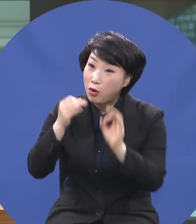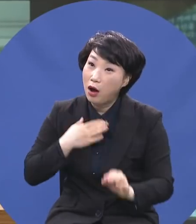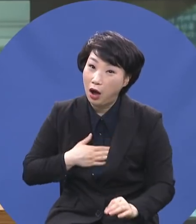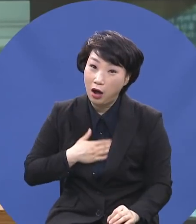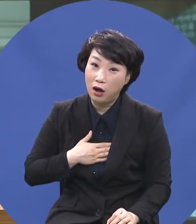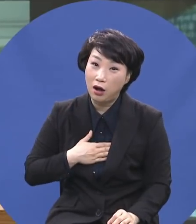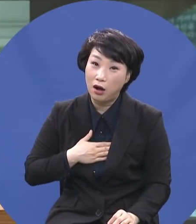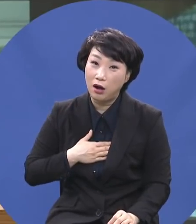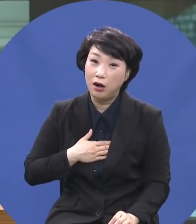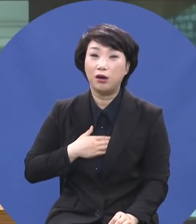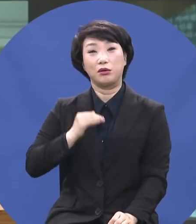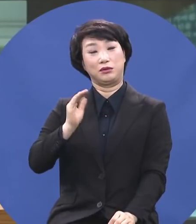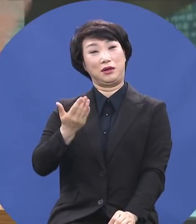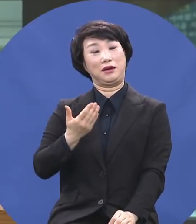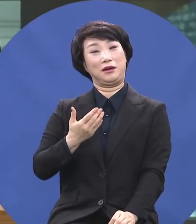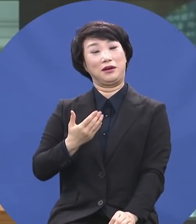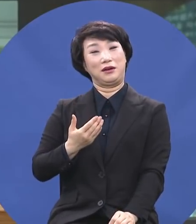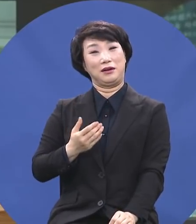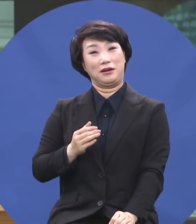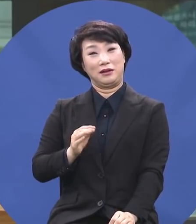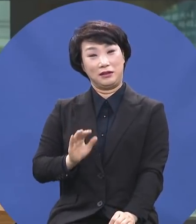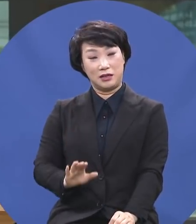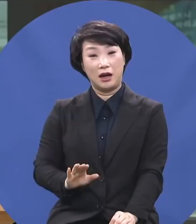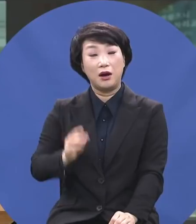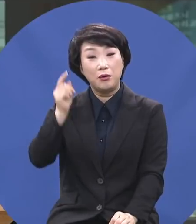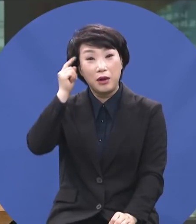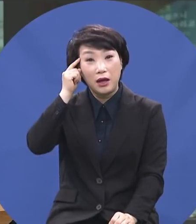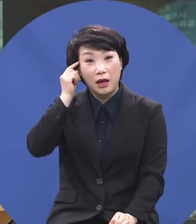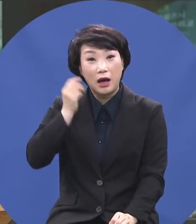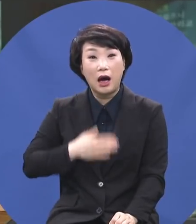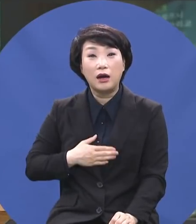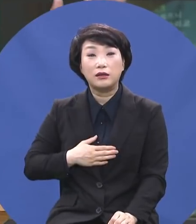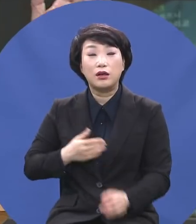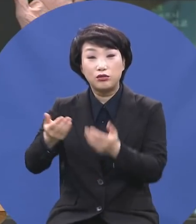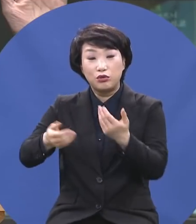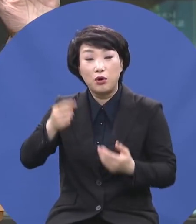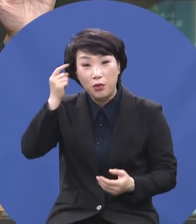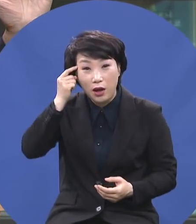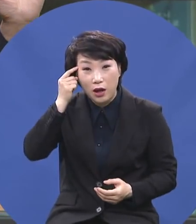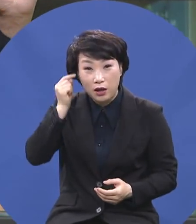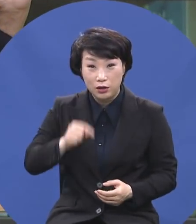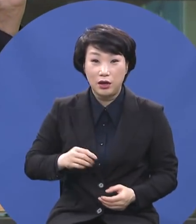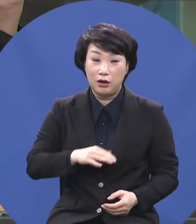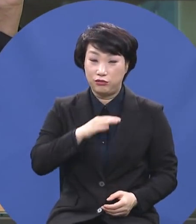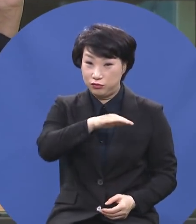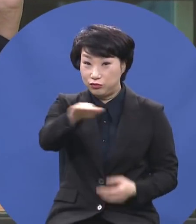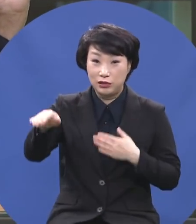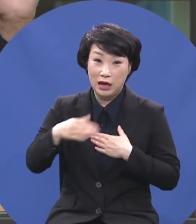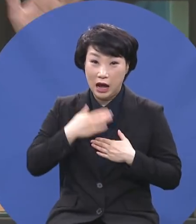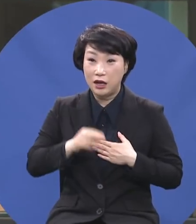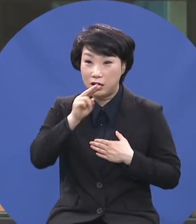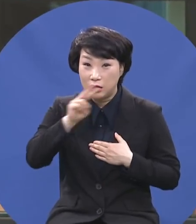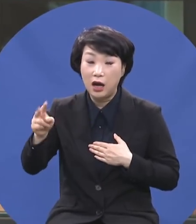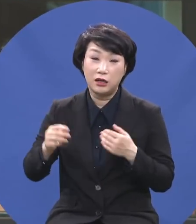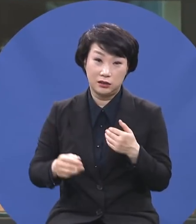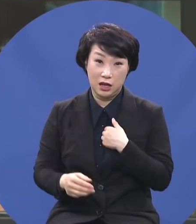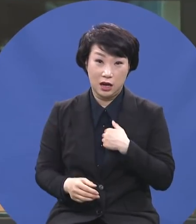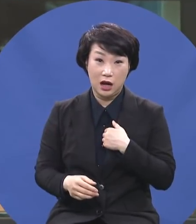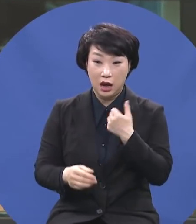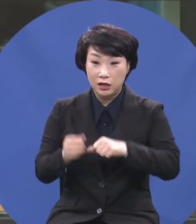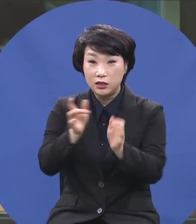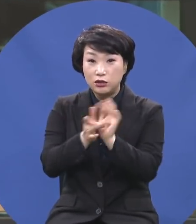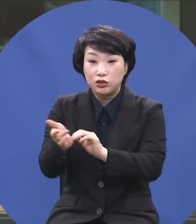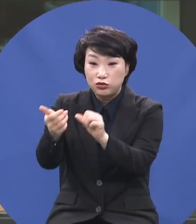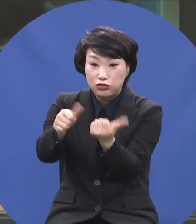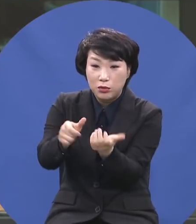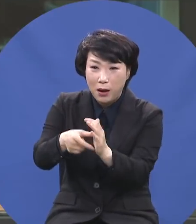알도록 이렇게 알도록 왜 알게 하느냐? 그래야 알아야 내가 아들이